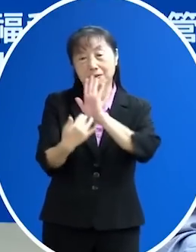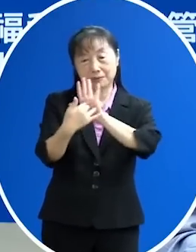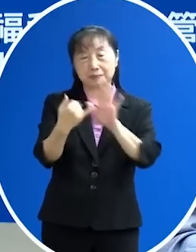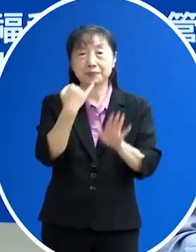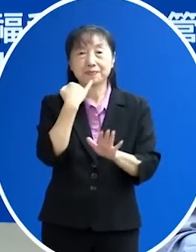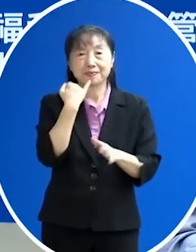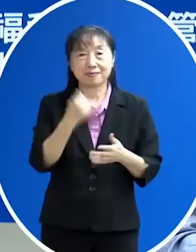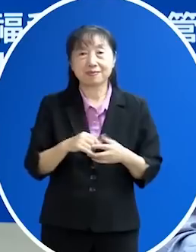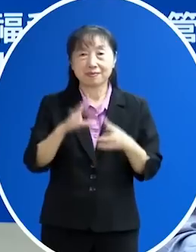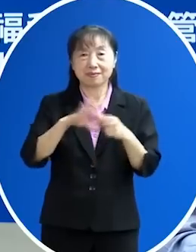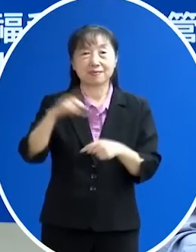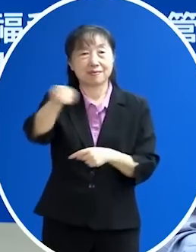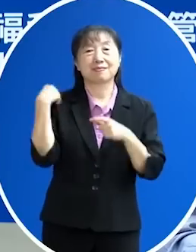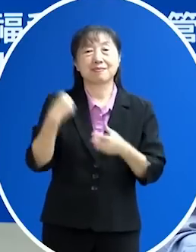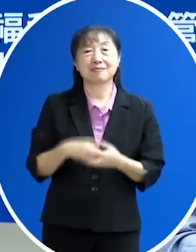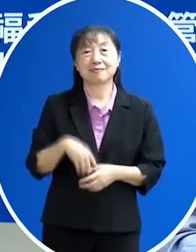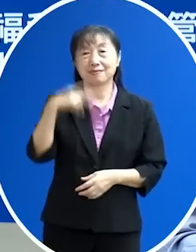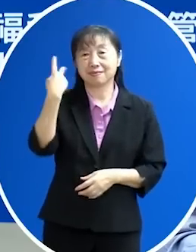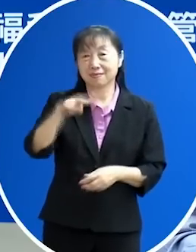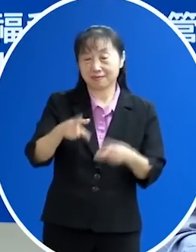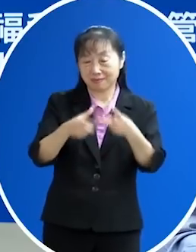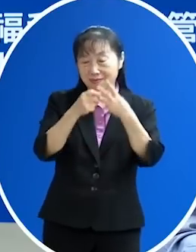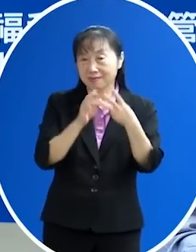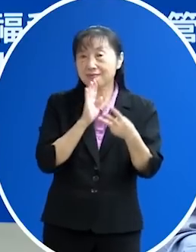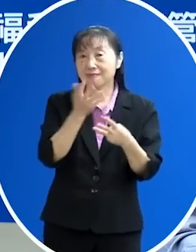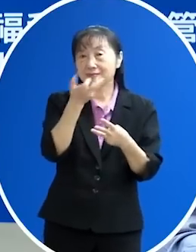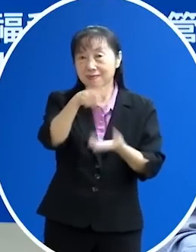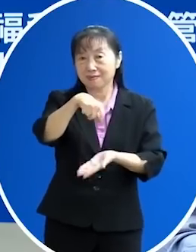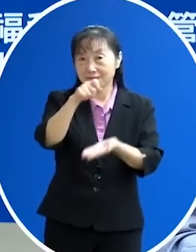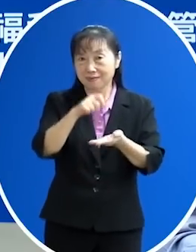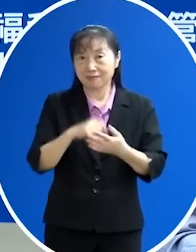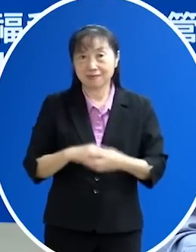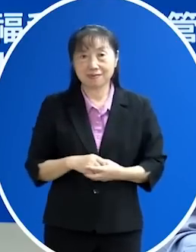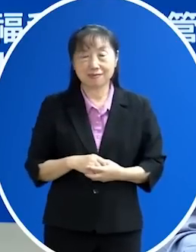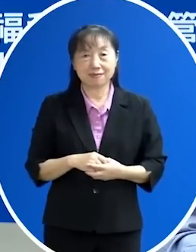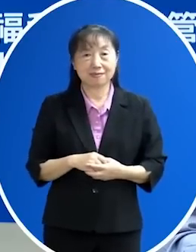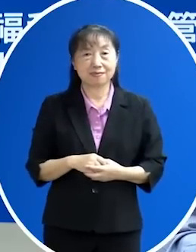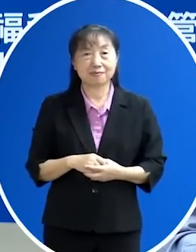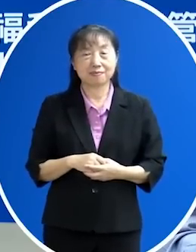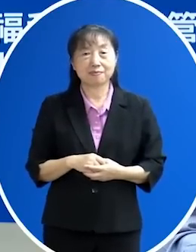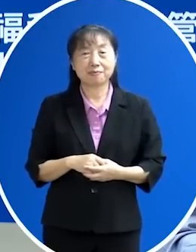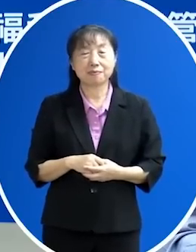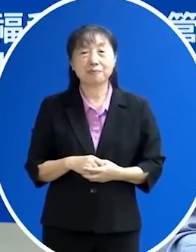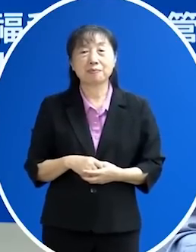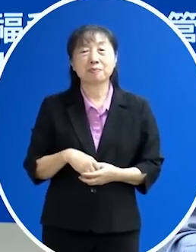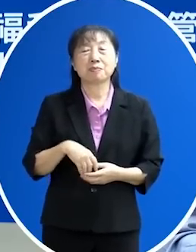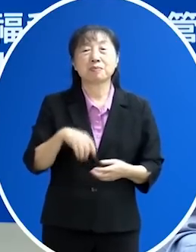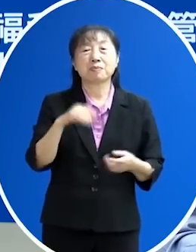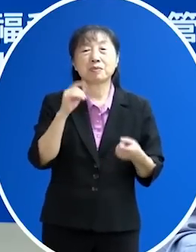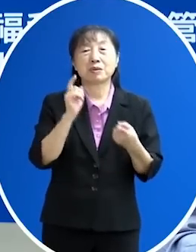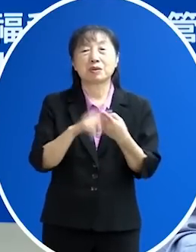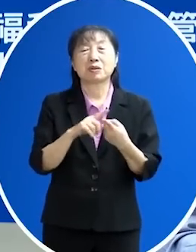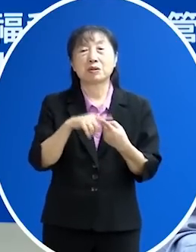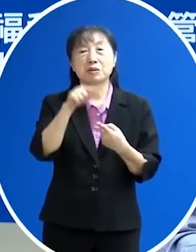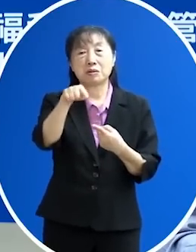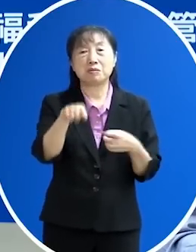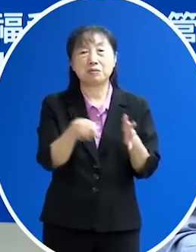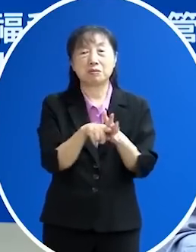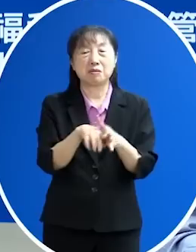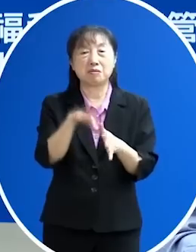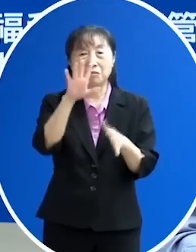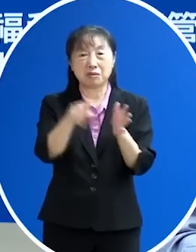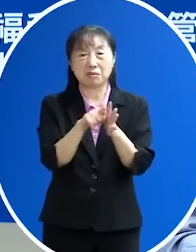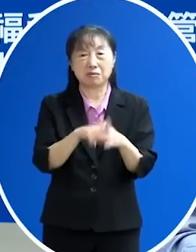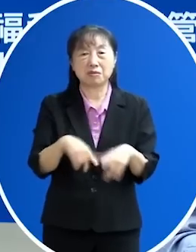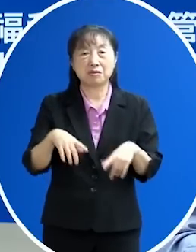些效果在，所以大家也愿意戴。第三个就是刚刚您所提到的，就是说它的这个戴还有脱会变得比较频繁，